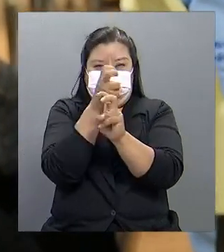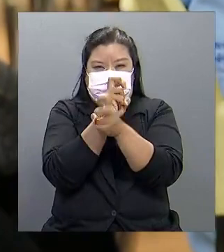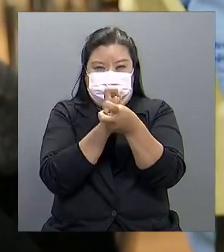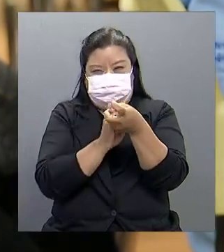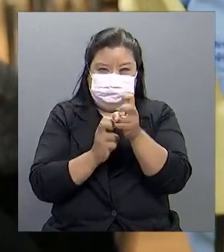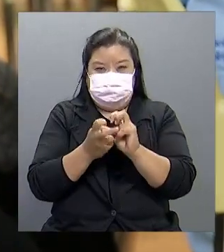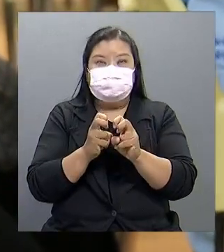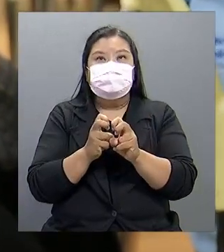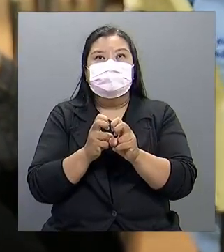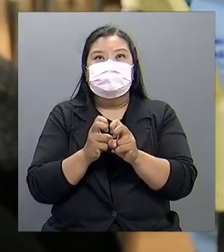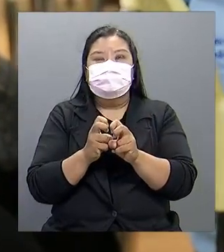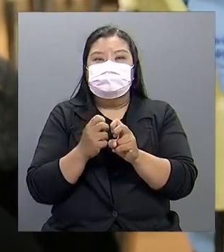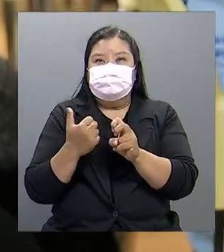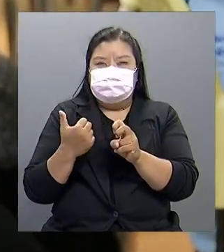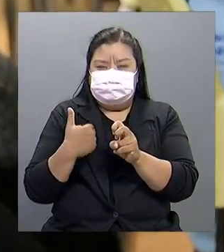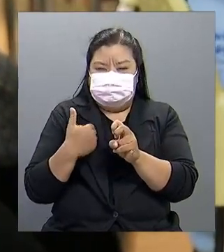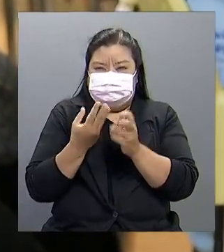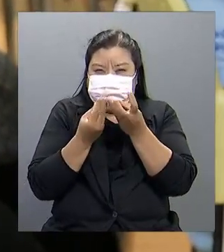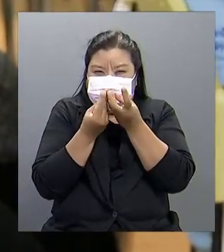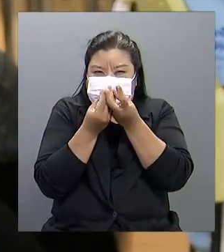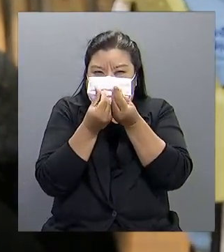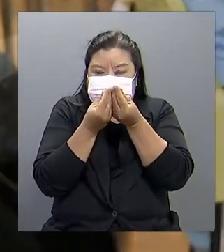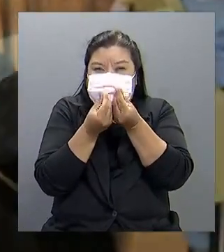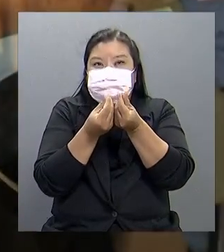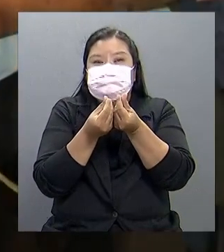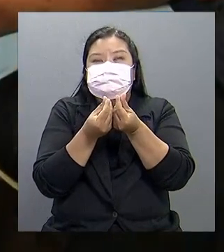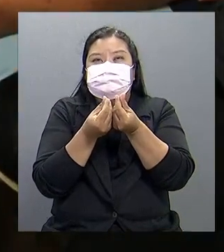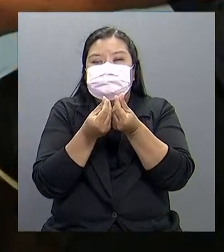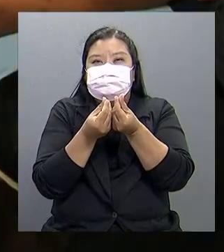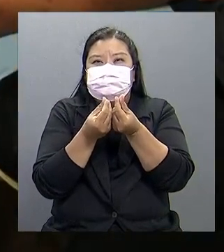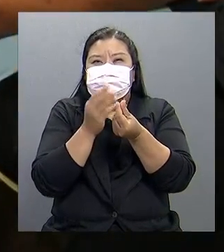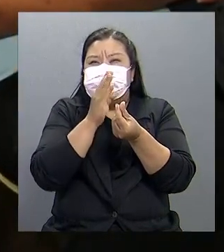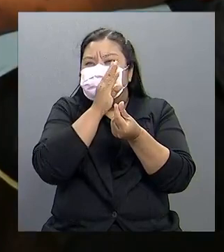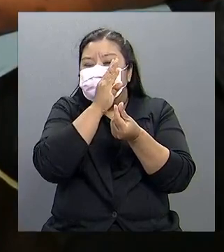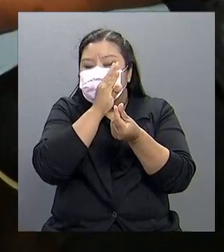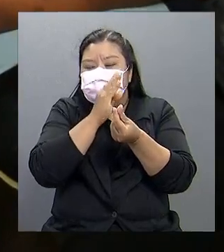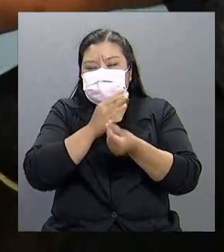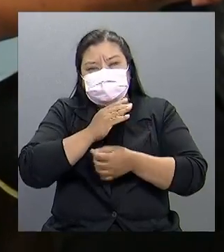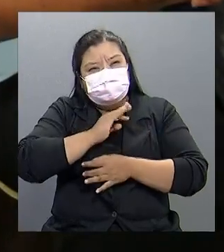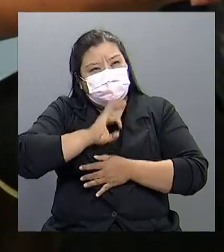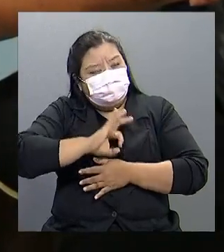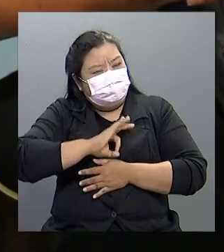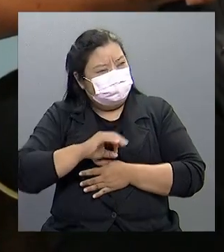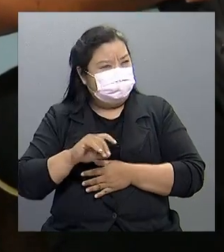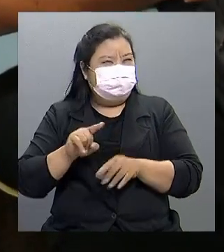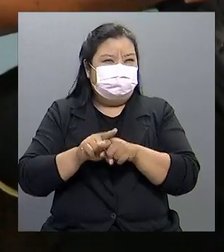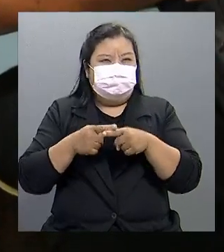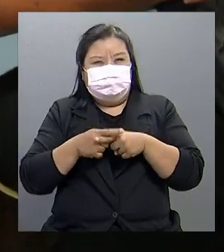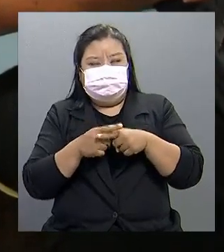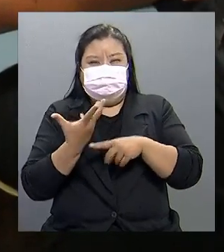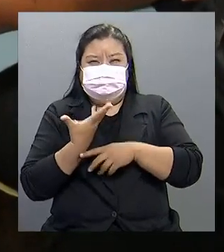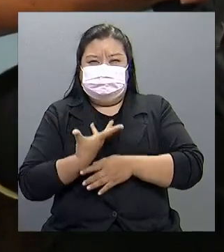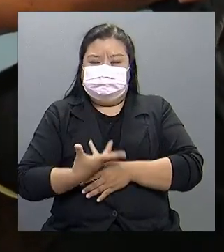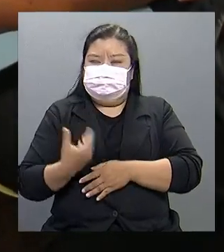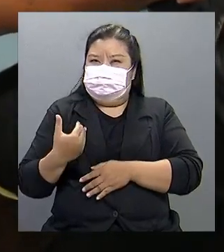บแล้วก็บางลงแล้วพอเวลายุบเนี่ยมันความรู้สึกของคนไข้จะรู้สึกเหมือนกระดูกหักเลยซึ่งอันนี้เนี่ยคนไข้จะมีอาการปวดหลังม